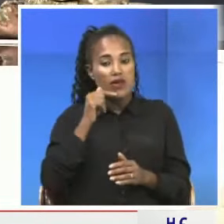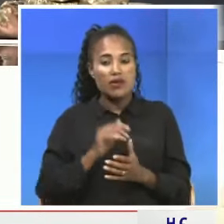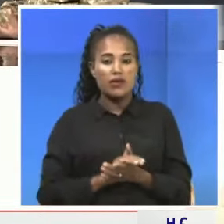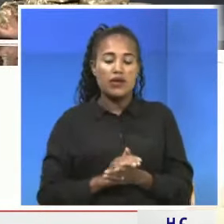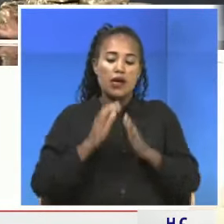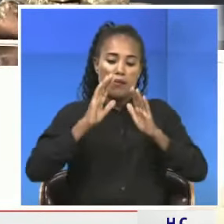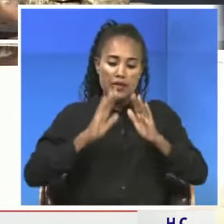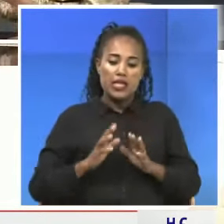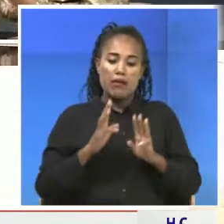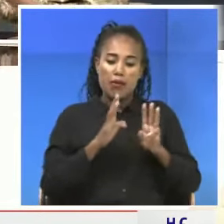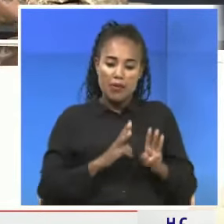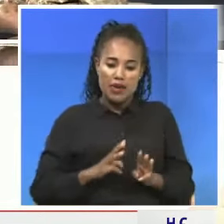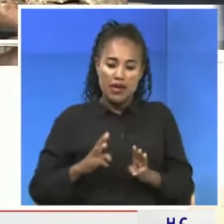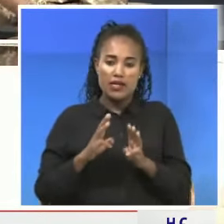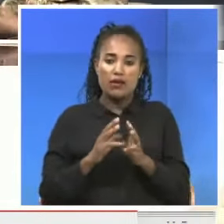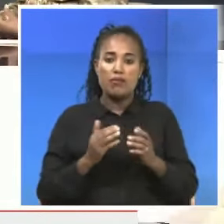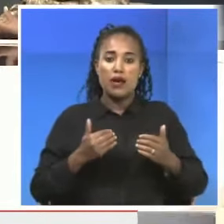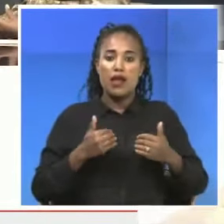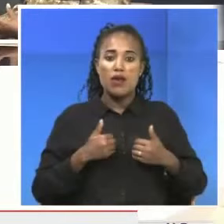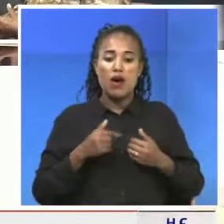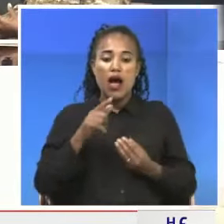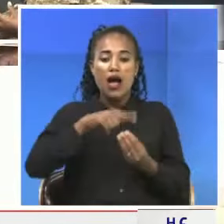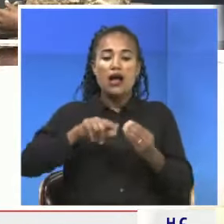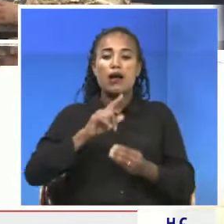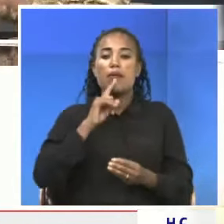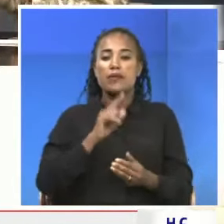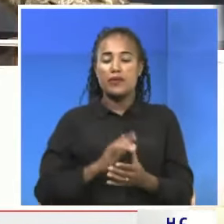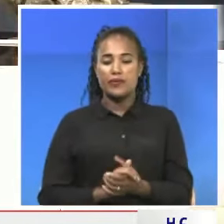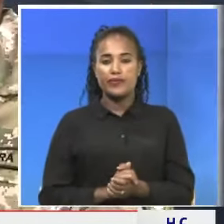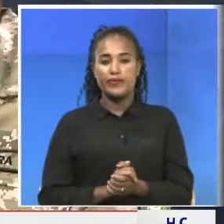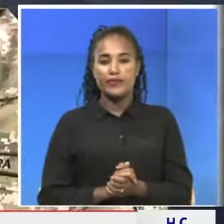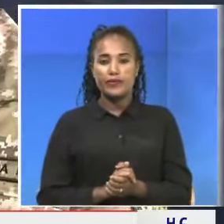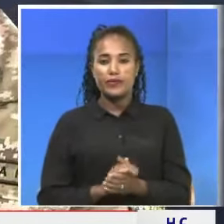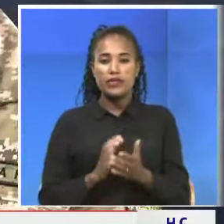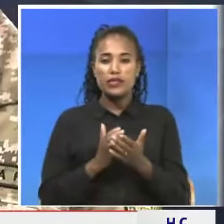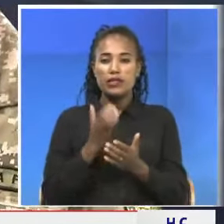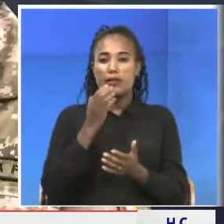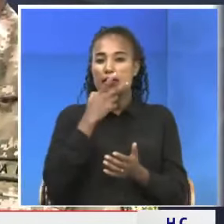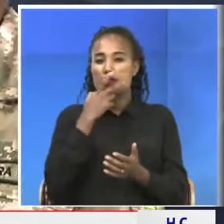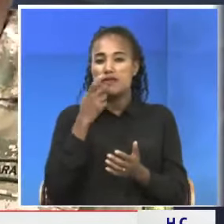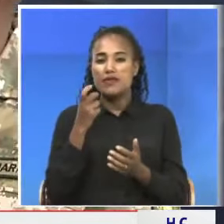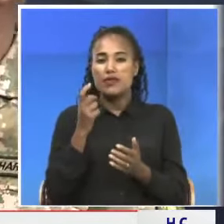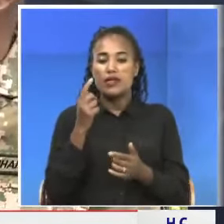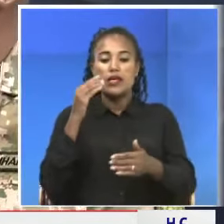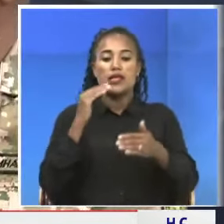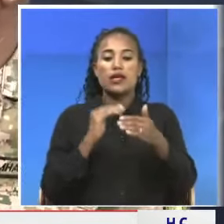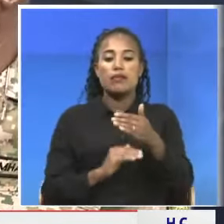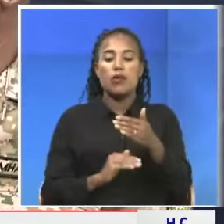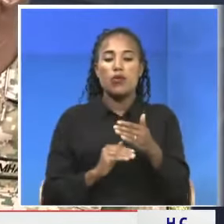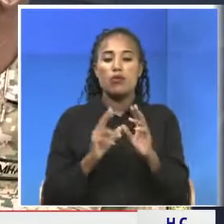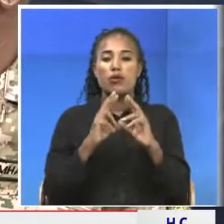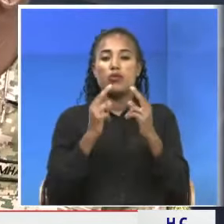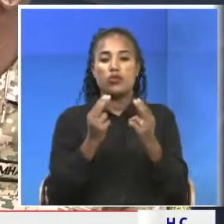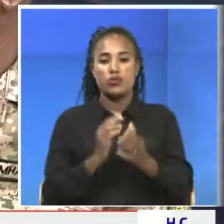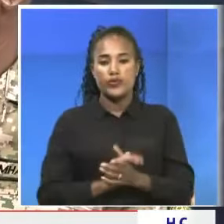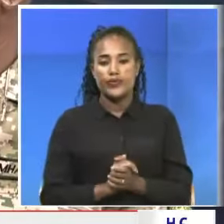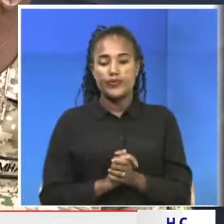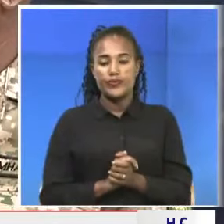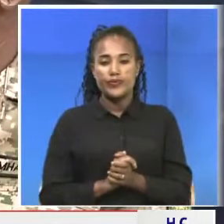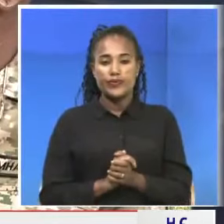ተናግረዋል። በሰላማዊ መንገድ በሚኖር አካባቢ ነው ንብረት ለመዝረፍ አሰፍስፎ የገባው እንደ ደገዛ።